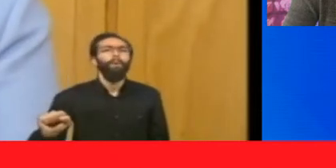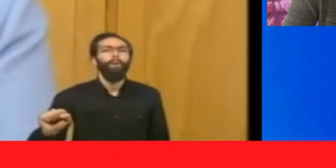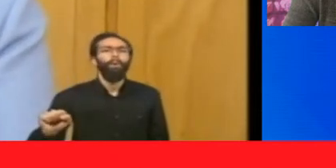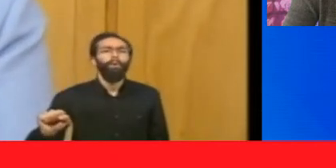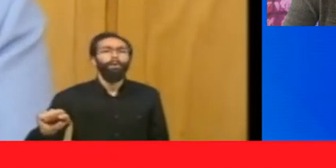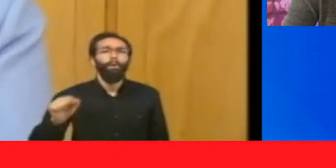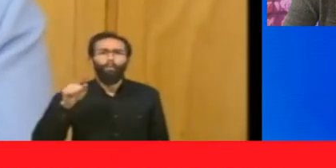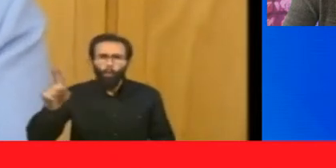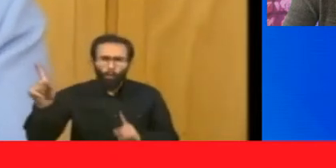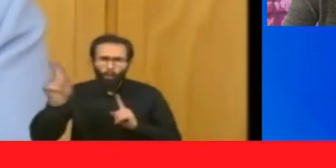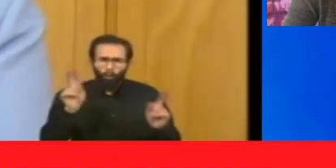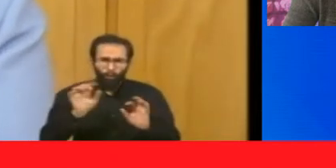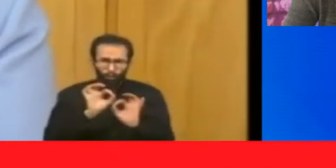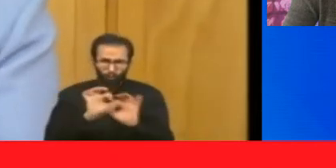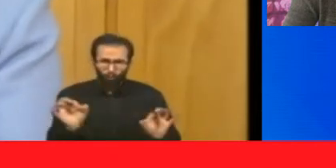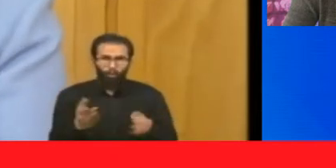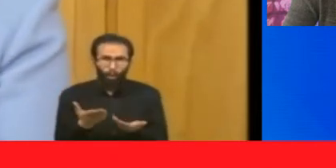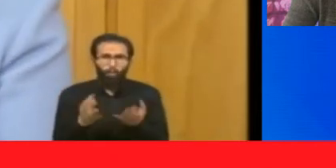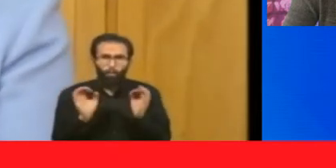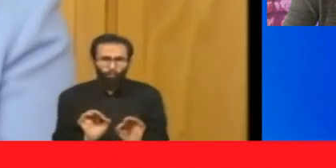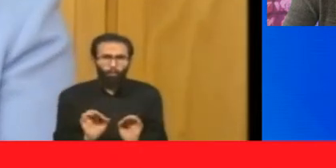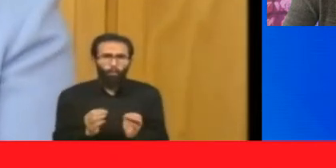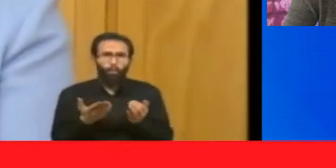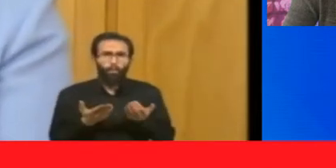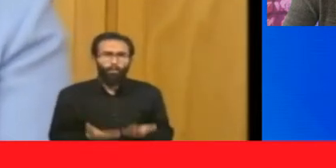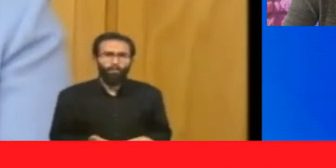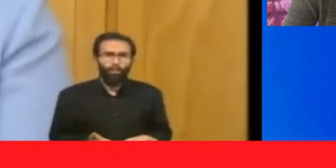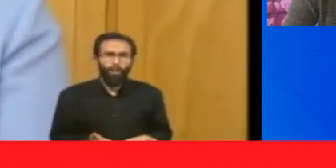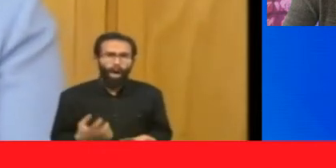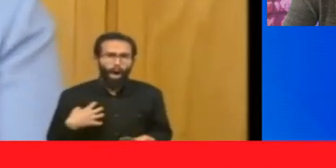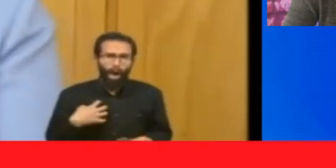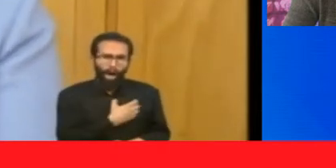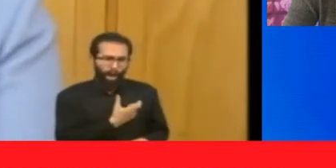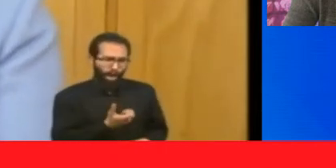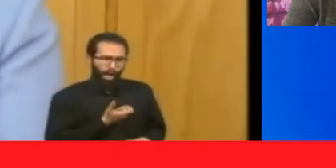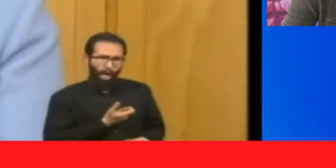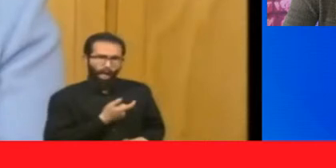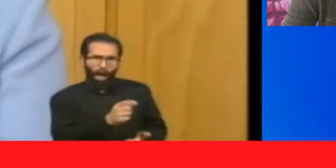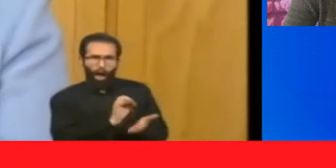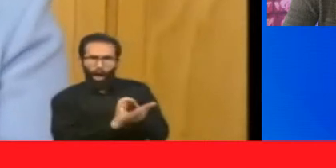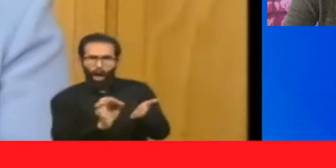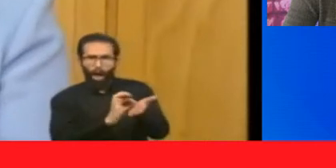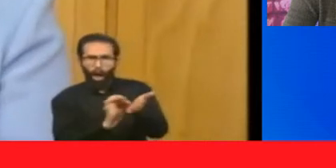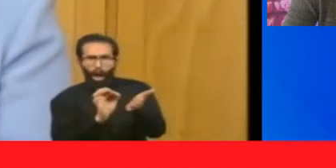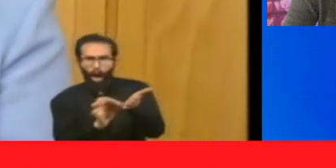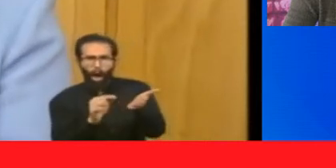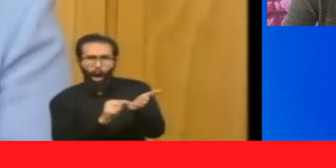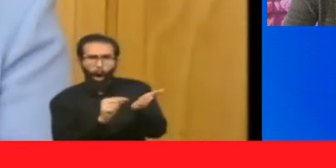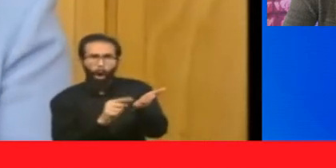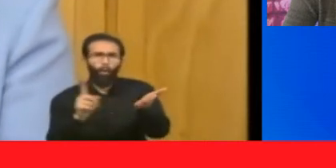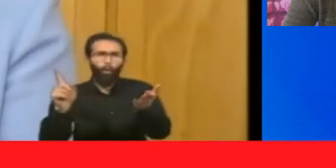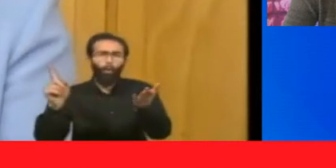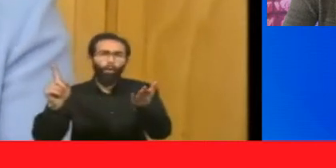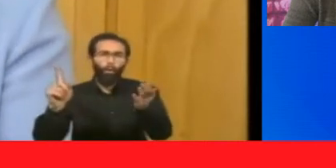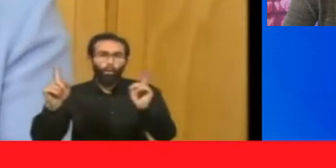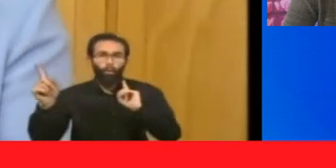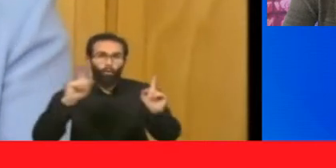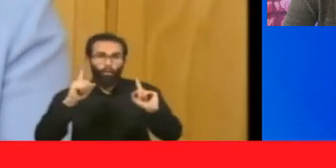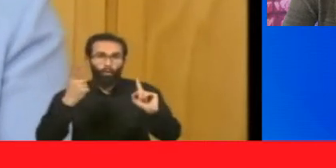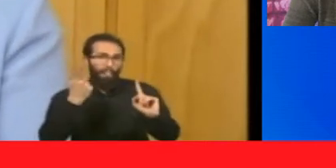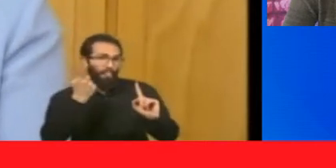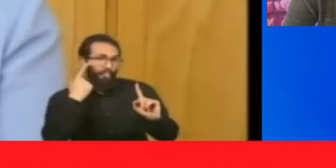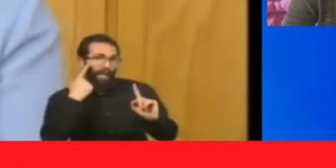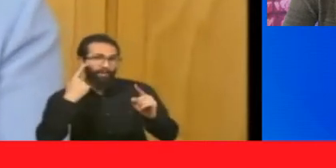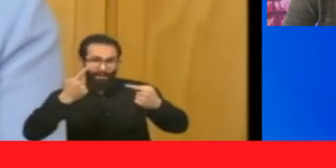bir hukuksuzluk olabilir mi? Sormak istiyorum. Anayasada yazılı olan hukuk devletinin sınırları